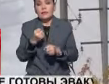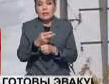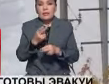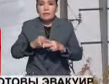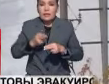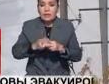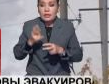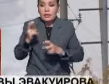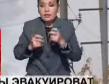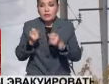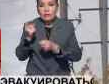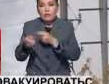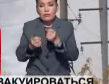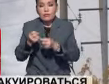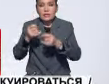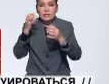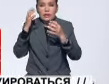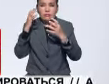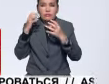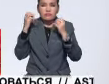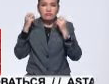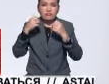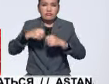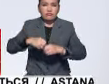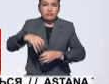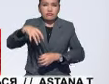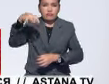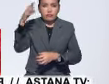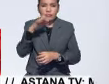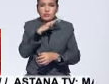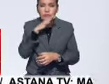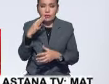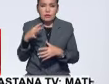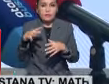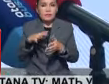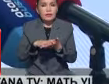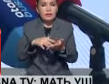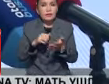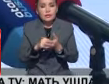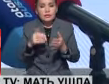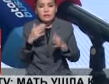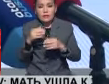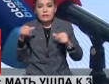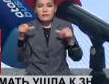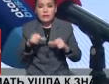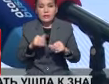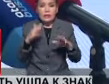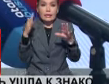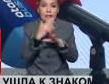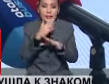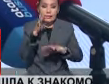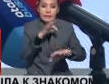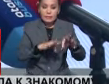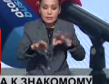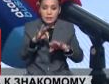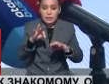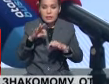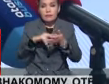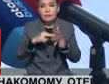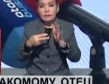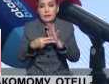металлургического комбината. Черный снег и сизый дым должны остаться в прошлом, уверены Накормед. В части экологических проектов